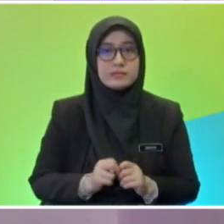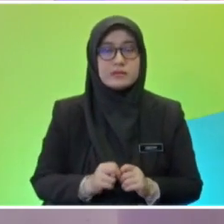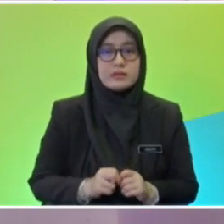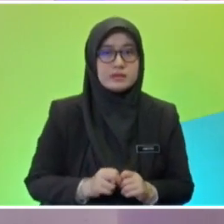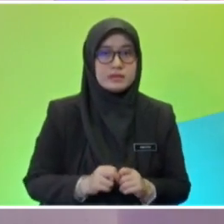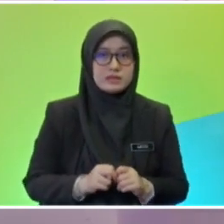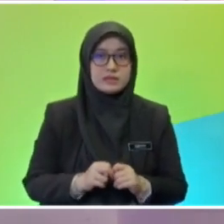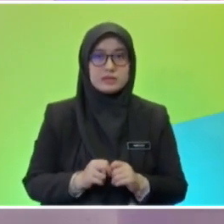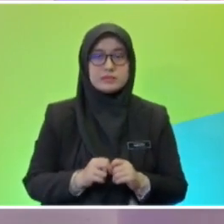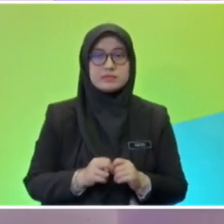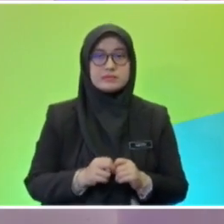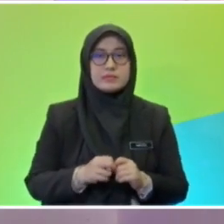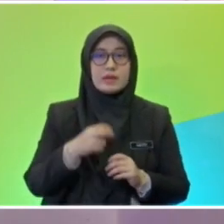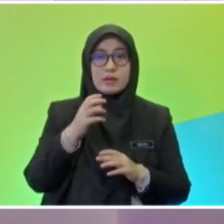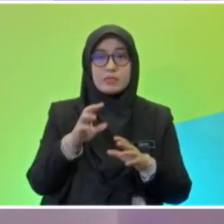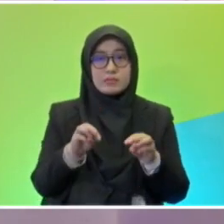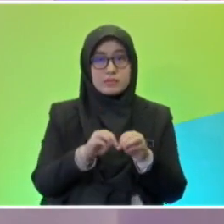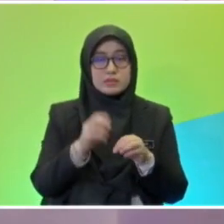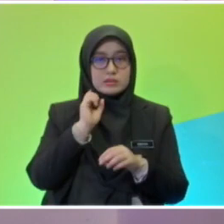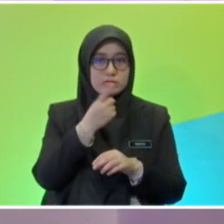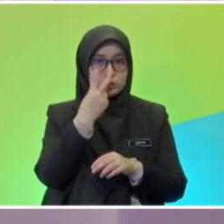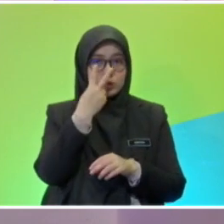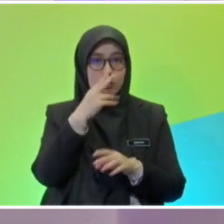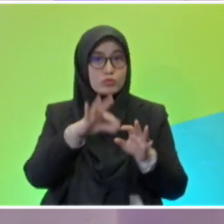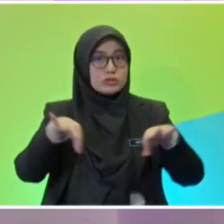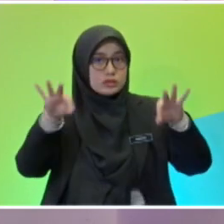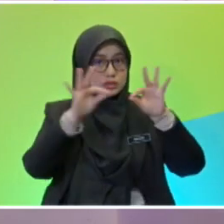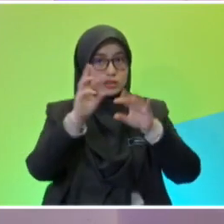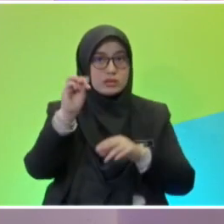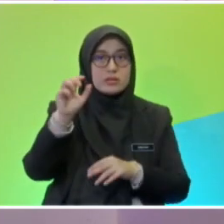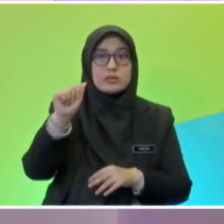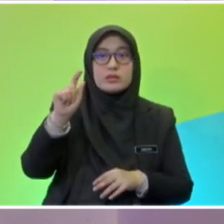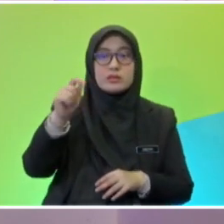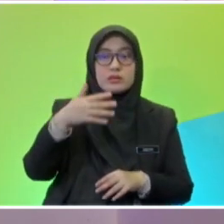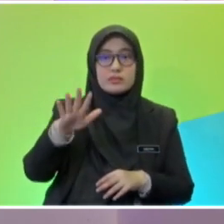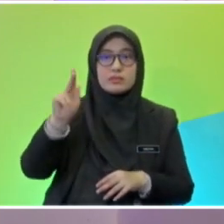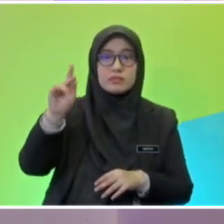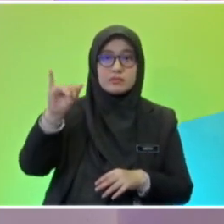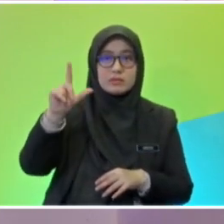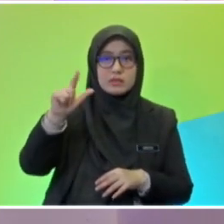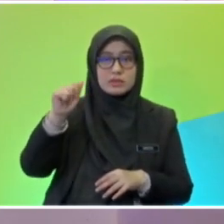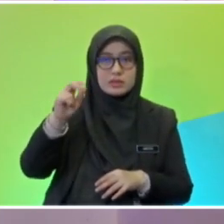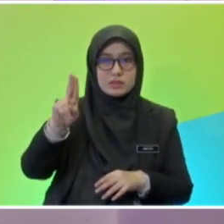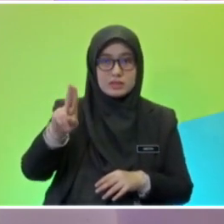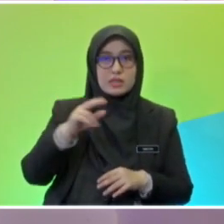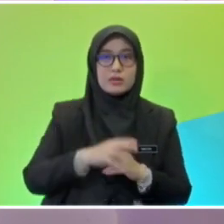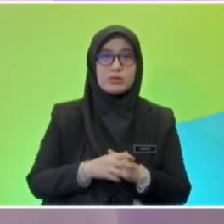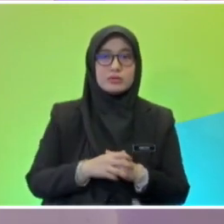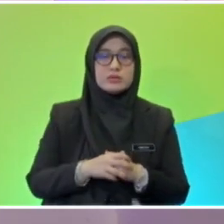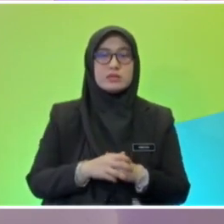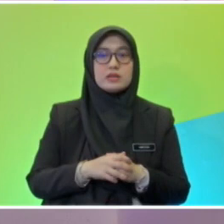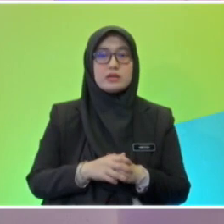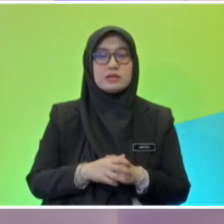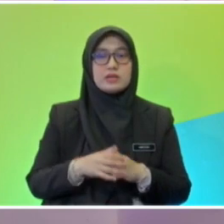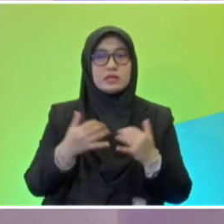tapi bila sudah berlaku pemberontakan dan berlaku penentangan ditengok kehebatan masyarakat setempat menentang mereka itu